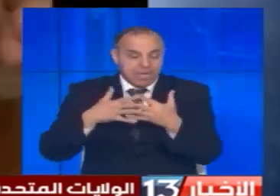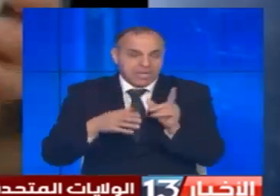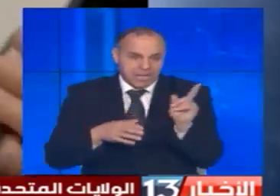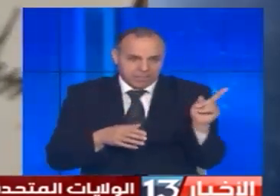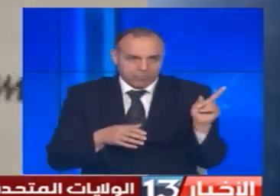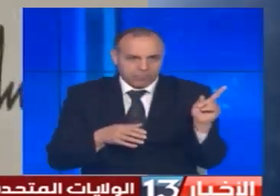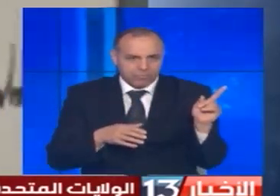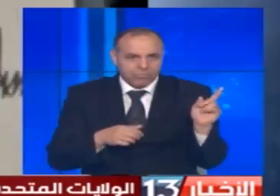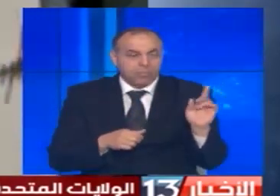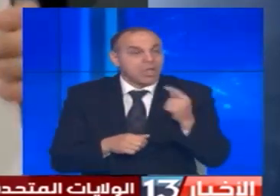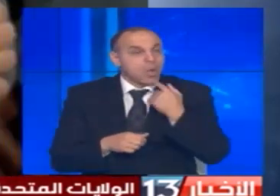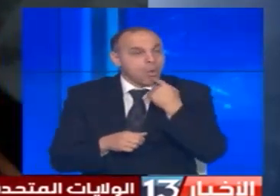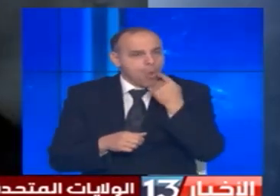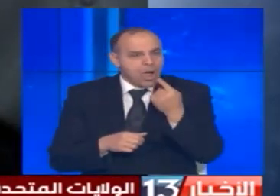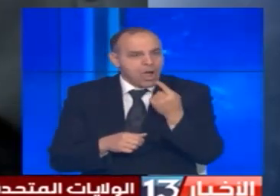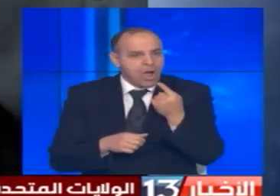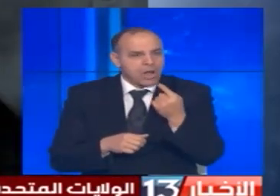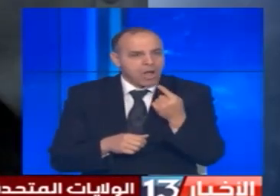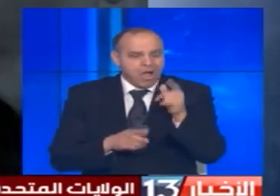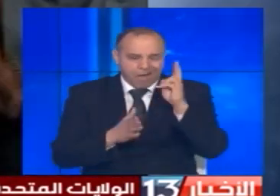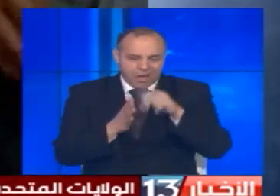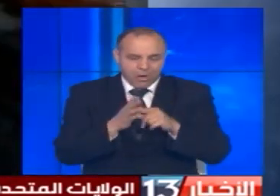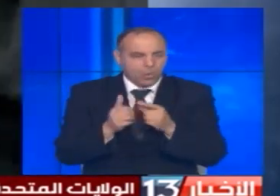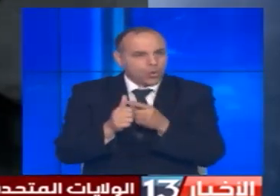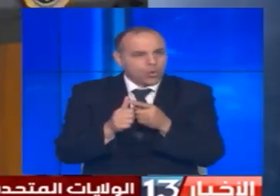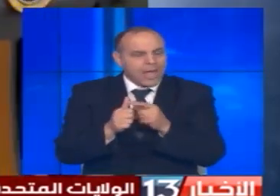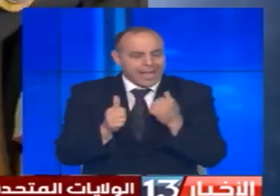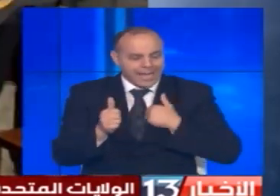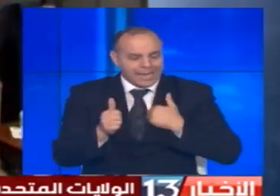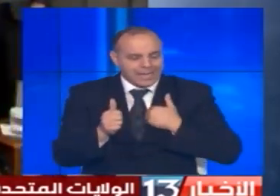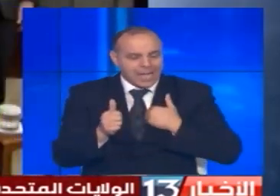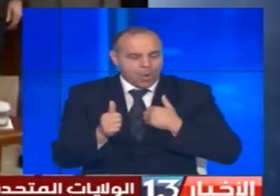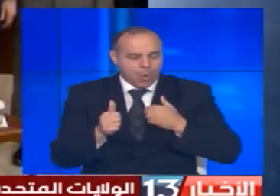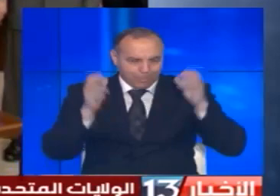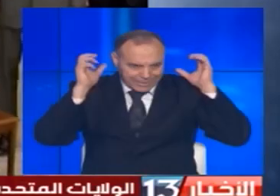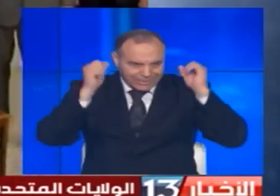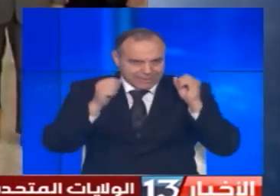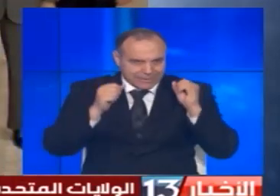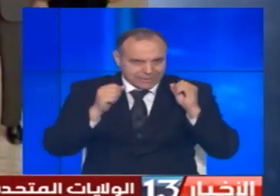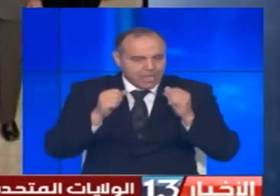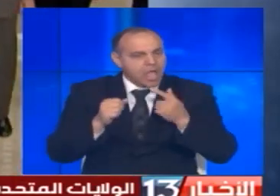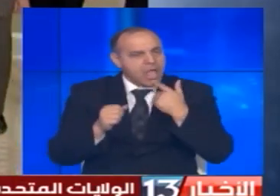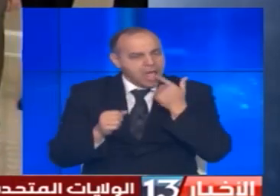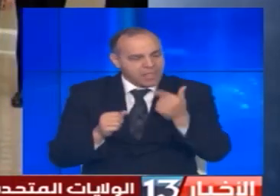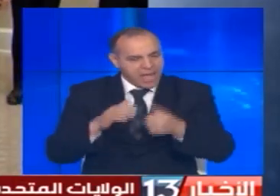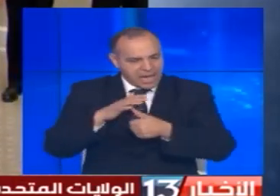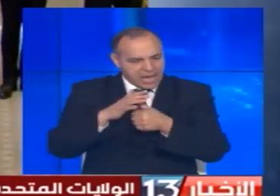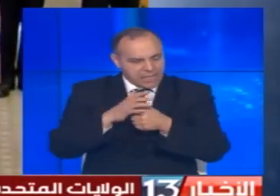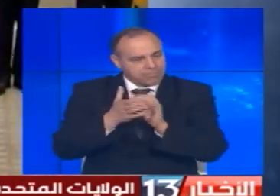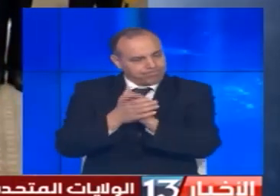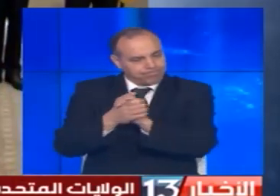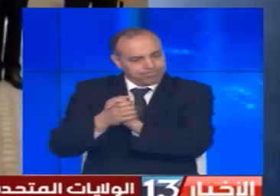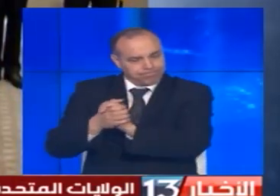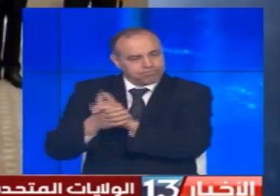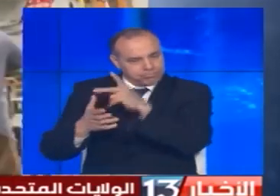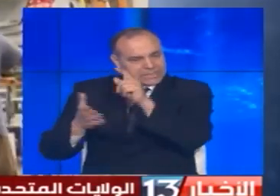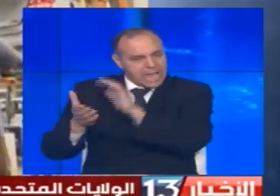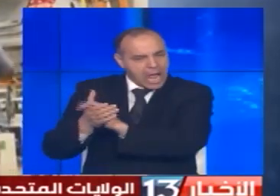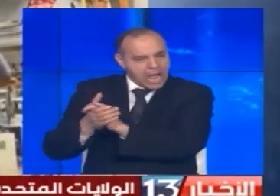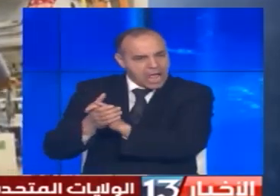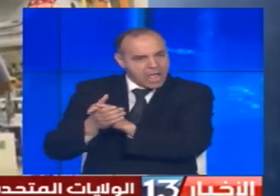المتحدة الأمريكية، وقد استثنى القرار كلا من كندا والمكسيك اللتين وصفهما ترامب بالأصدقاء